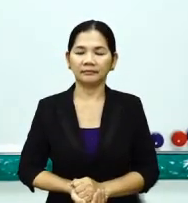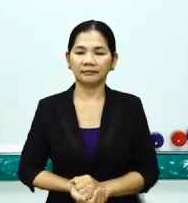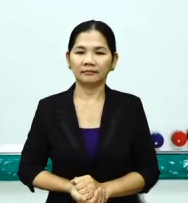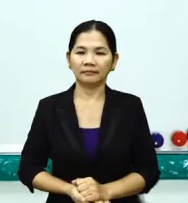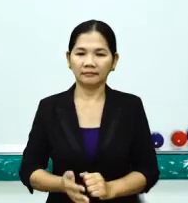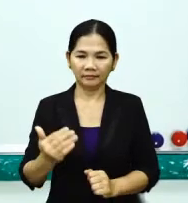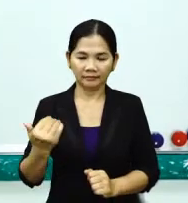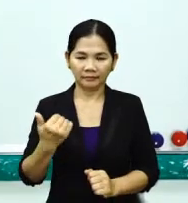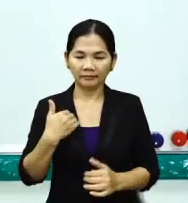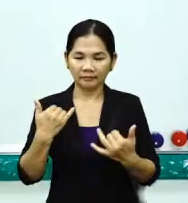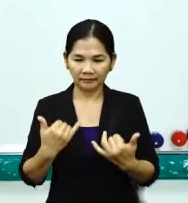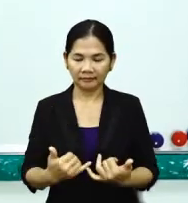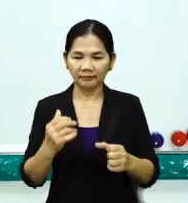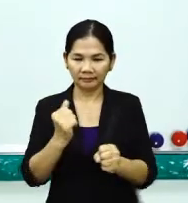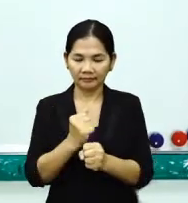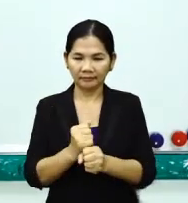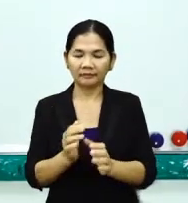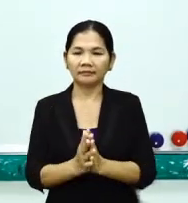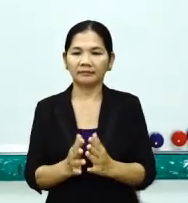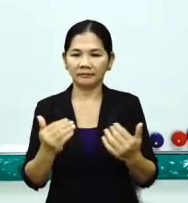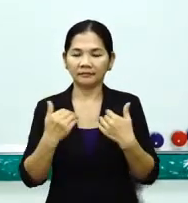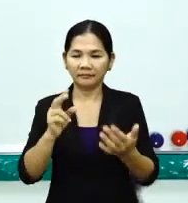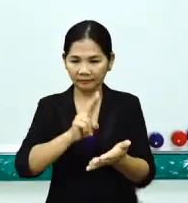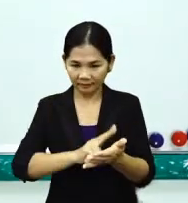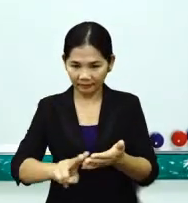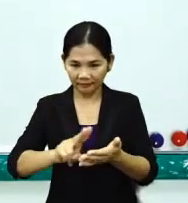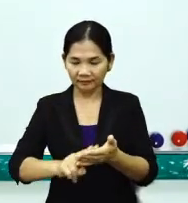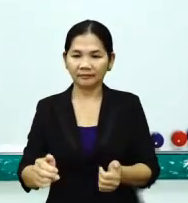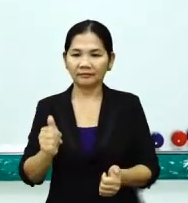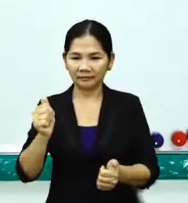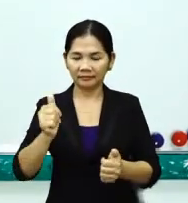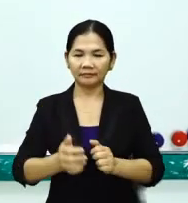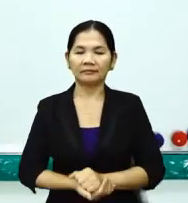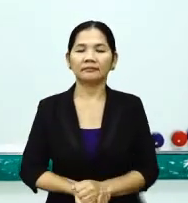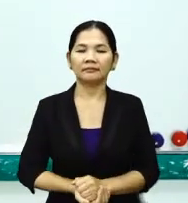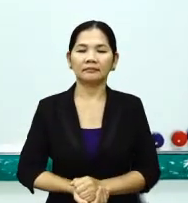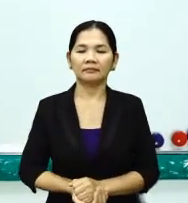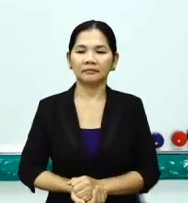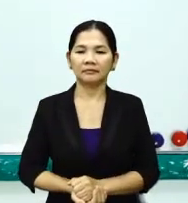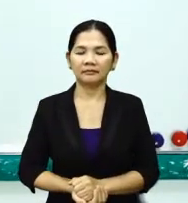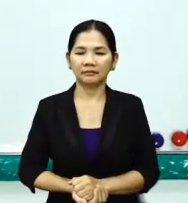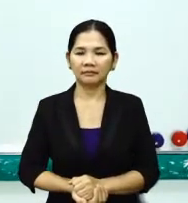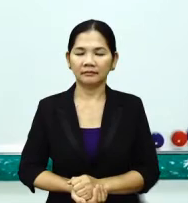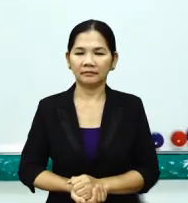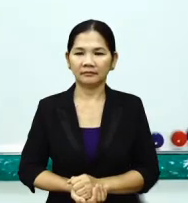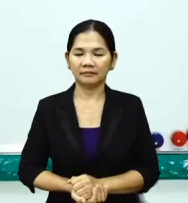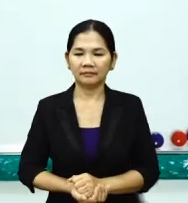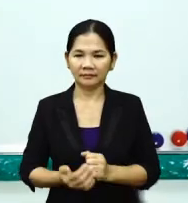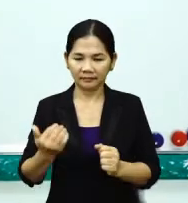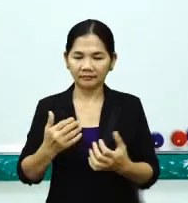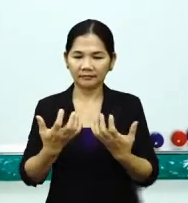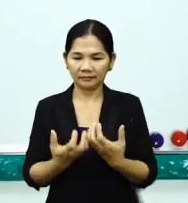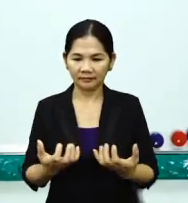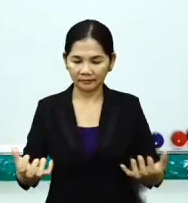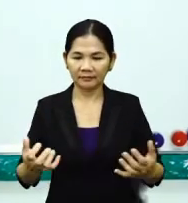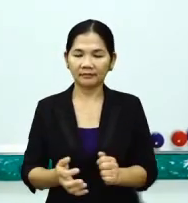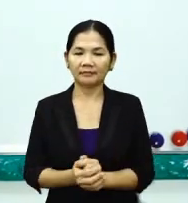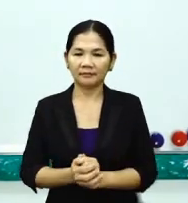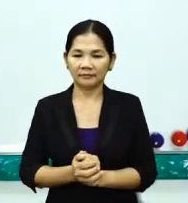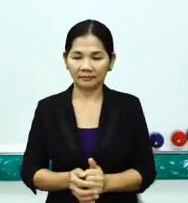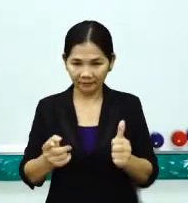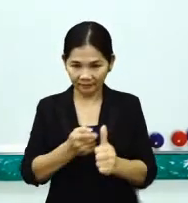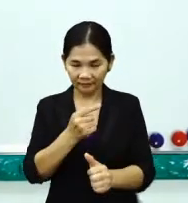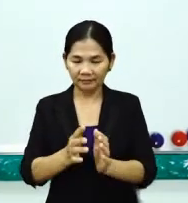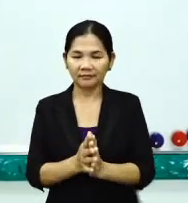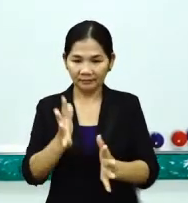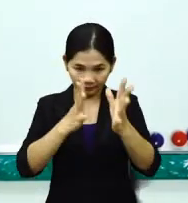chìa thạc con nâng ọc nếp và có chìa rạc xa bán nơ ở nà máy đó là ọc xa thằng ọc nê nè con nè Chà, nhìn chắc xong phải đẹp đầy dương trời miền Môn nâng chập